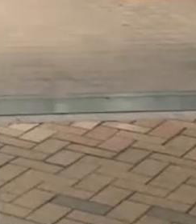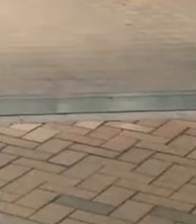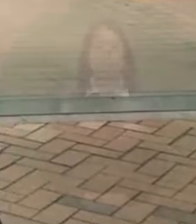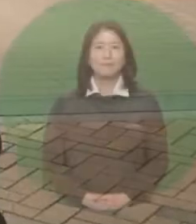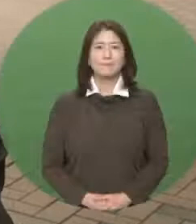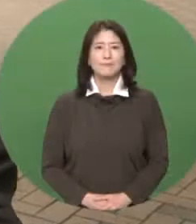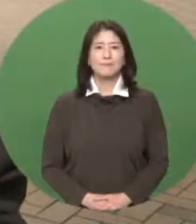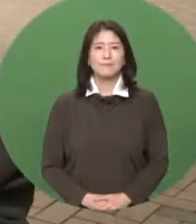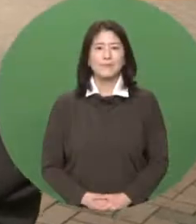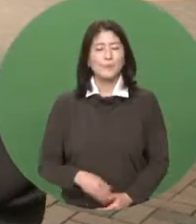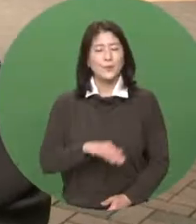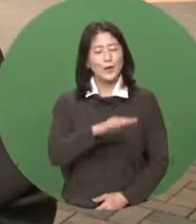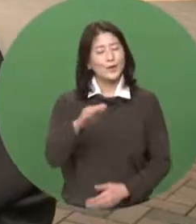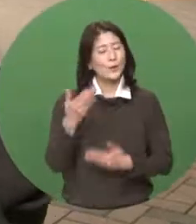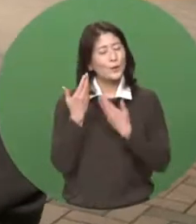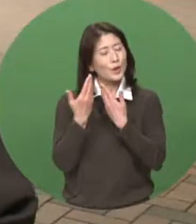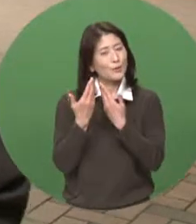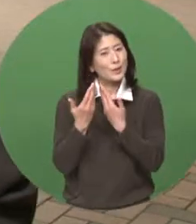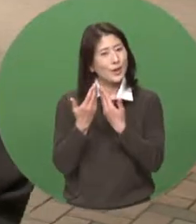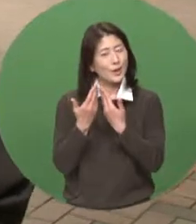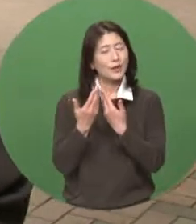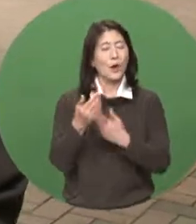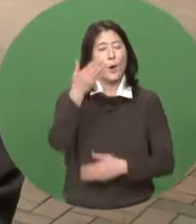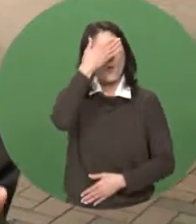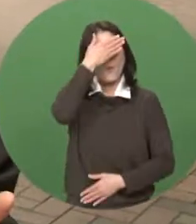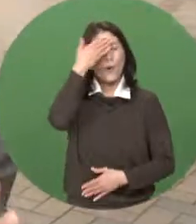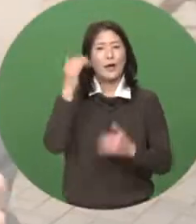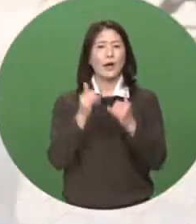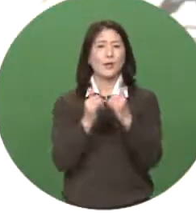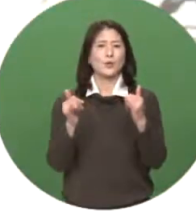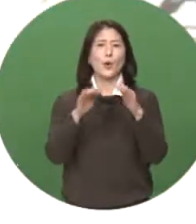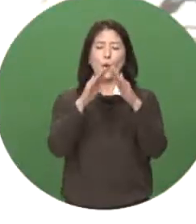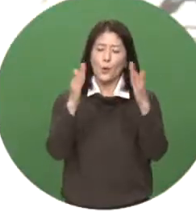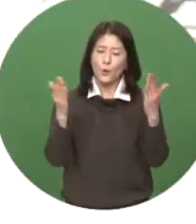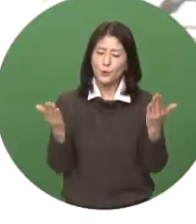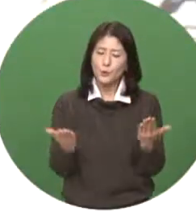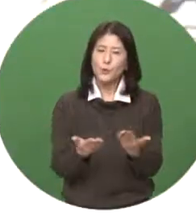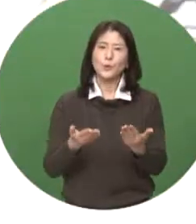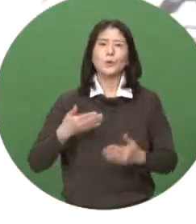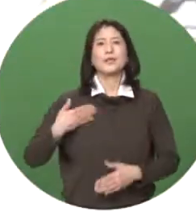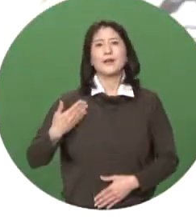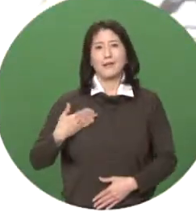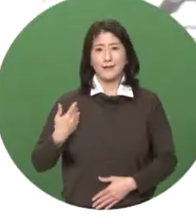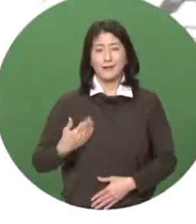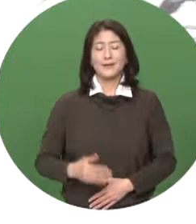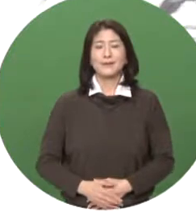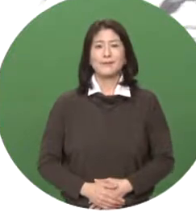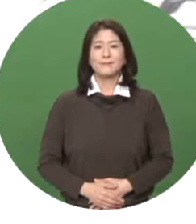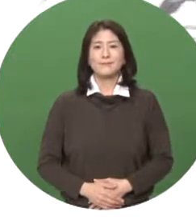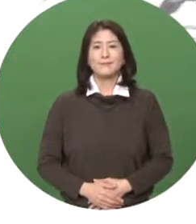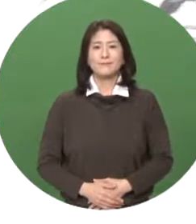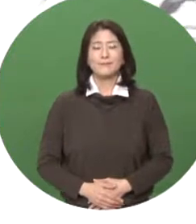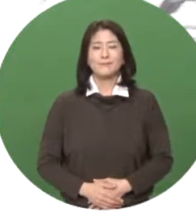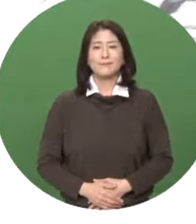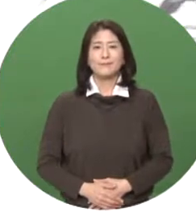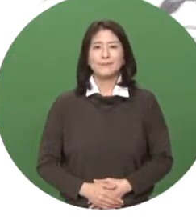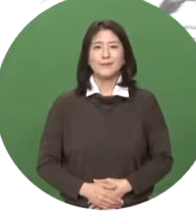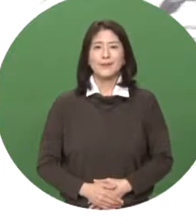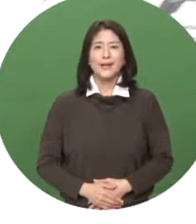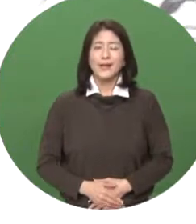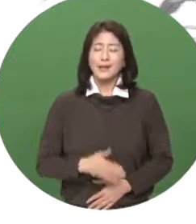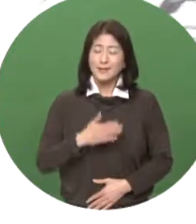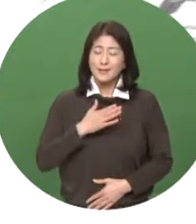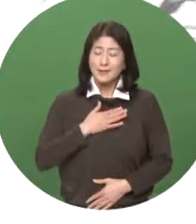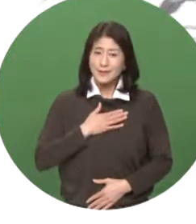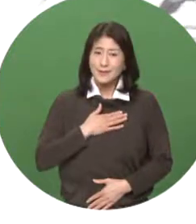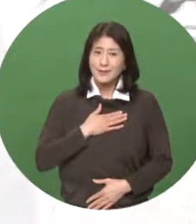いろいろお話を伺いましたが、若い方はやはりご存知でない方が多かったですよね。まあ、中にはヒントを